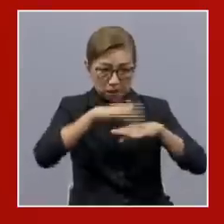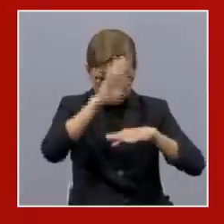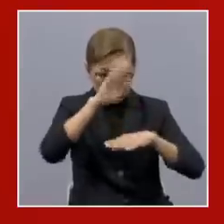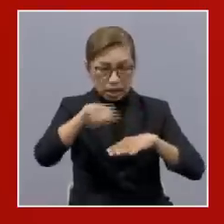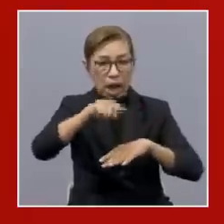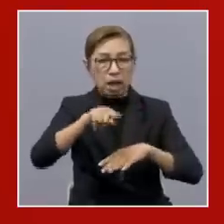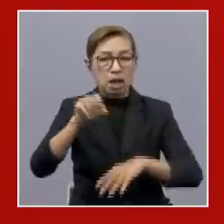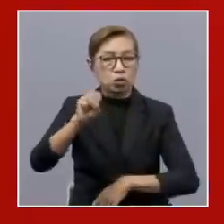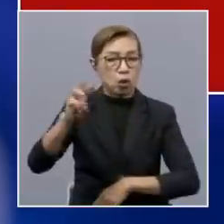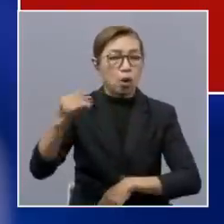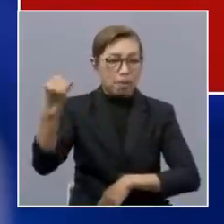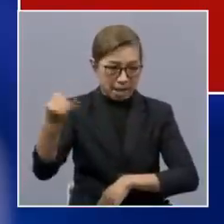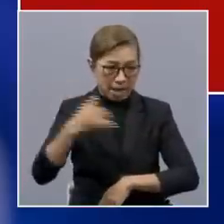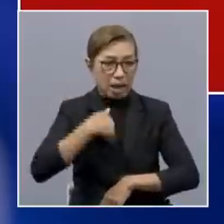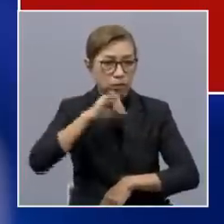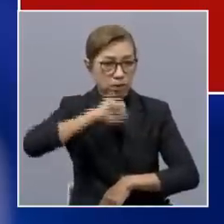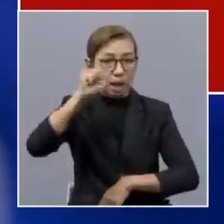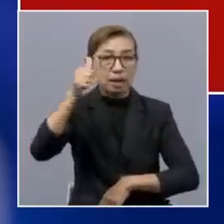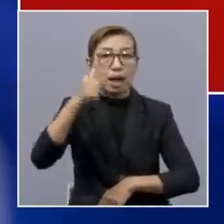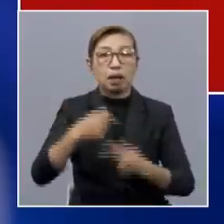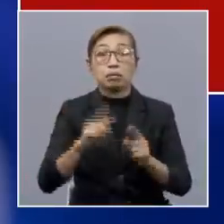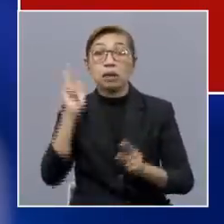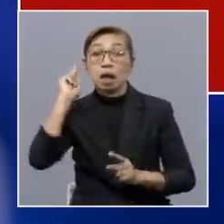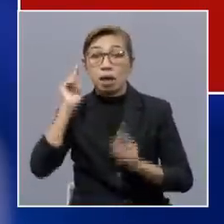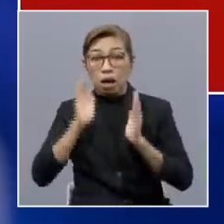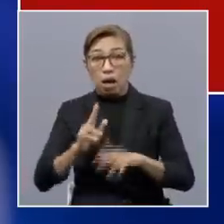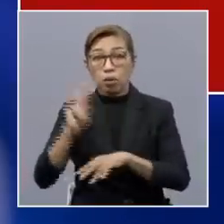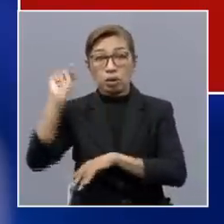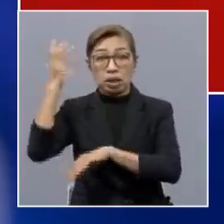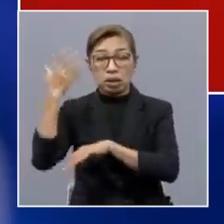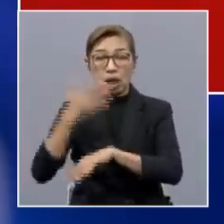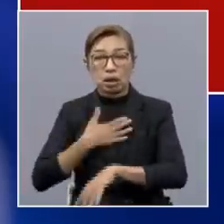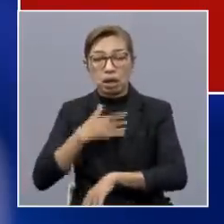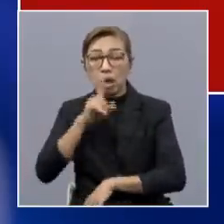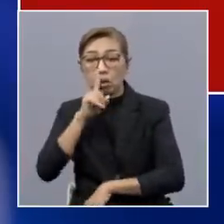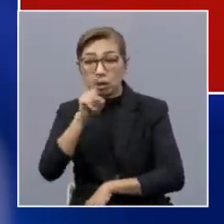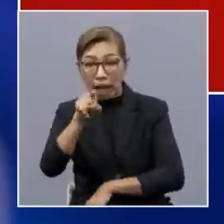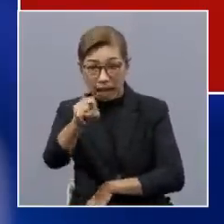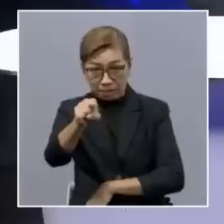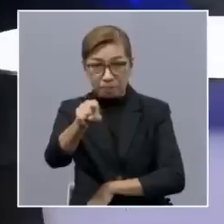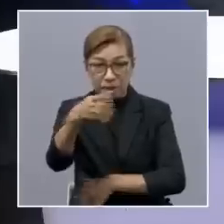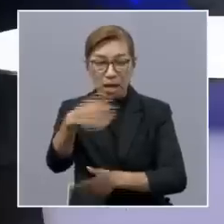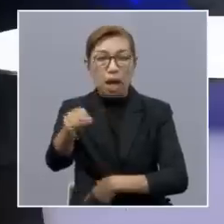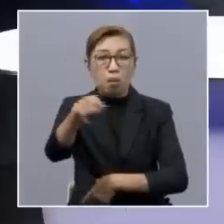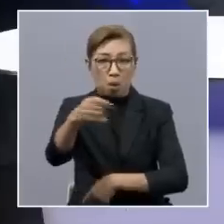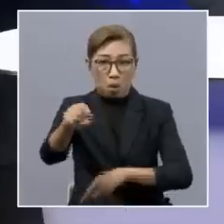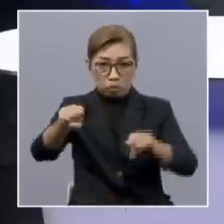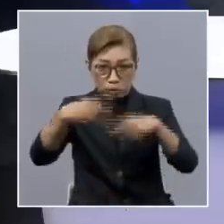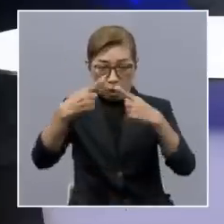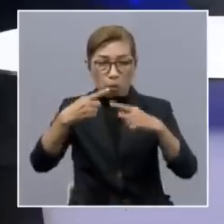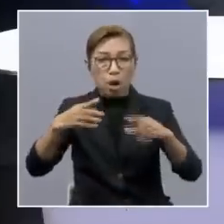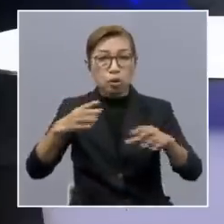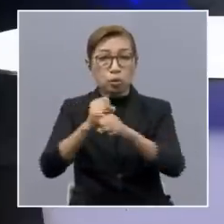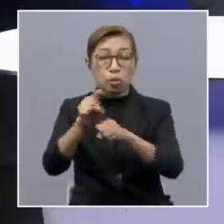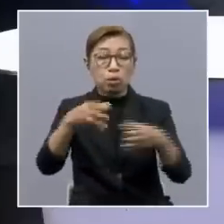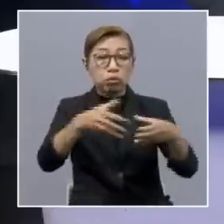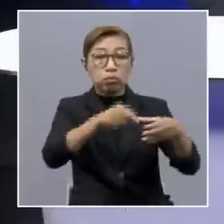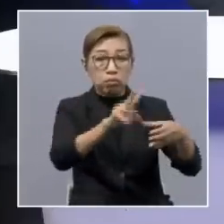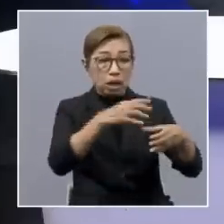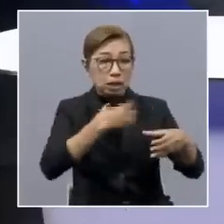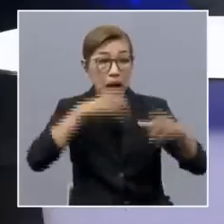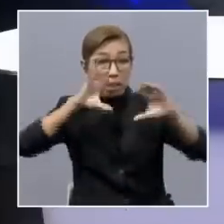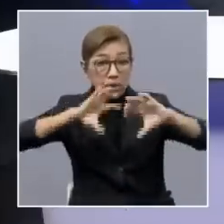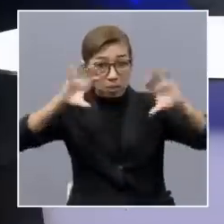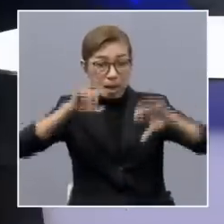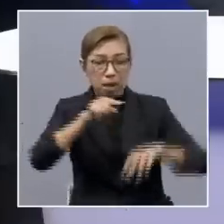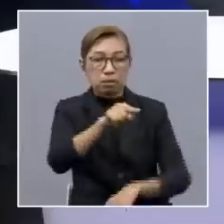มีท่านหนึ่งเหมือนกันนะครับที่เราได้มีโอกาสไปสัมภาษณ์แล้วก็พูดคุยเนี่ยนะครับท่านมาคอนเฟิร์มเลยครับว่าถ้าเกิดเพื่อไทยเนี่ยต้องการเป็นรัฐบา